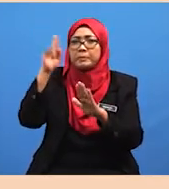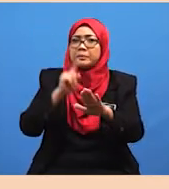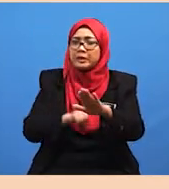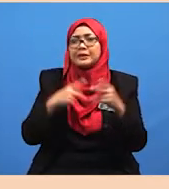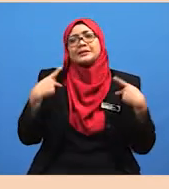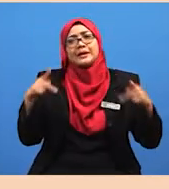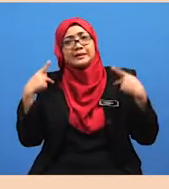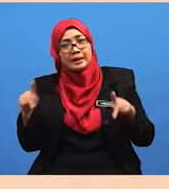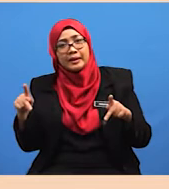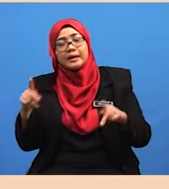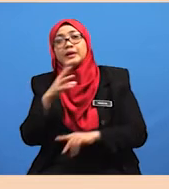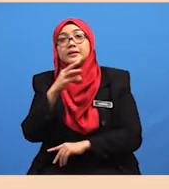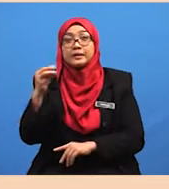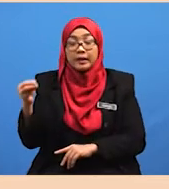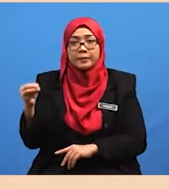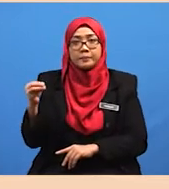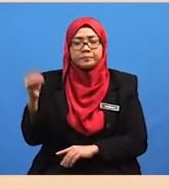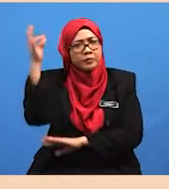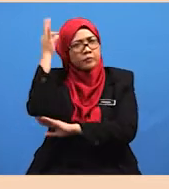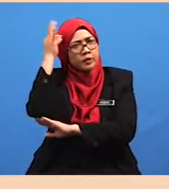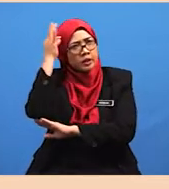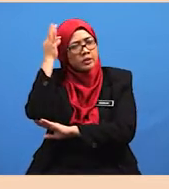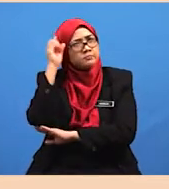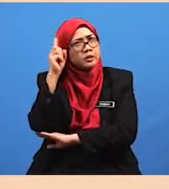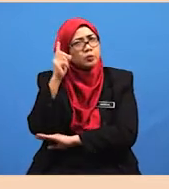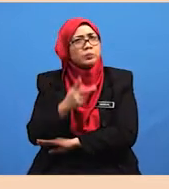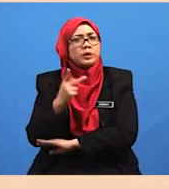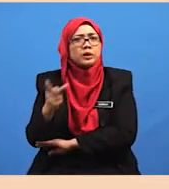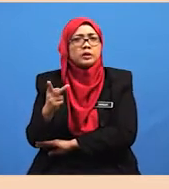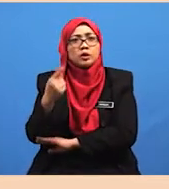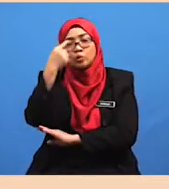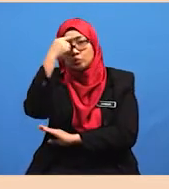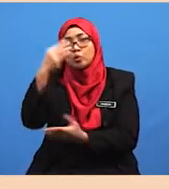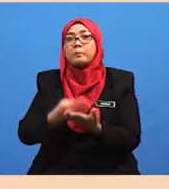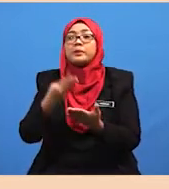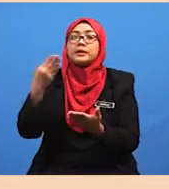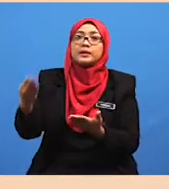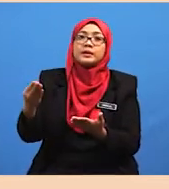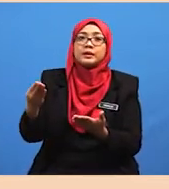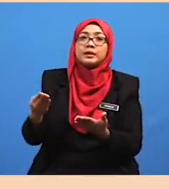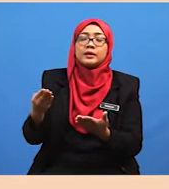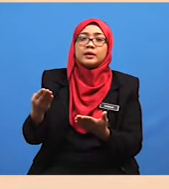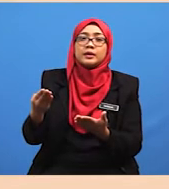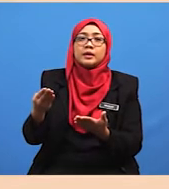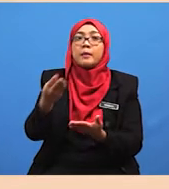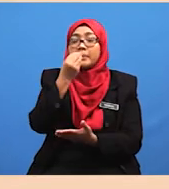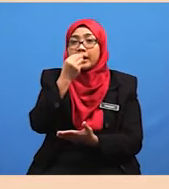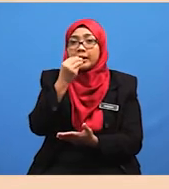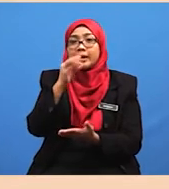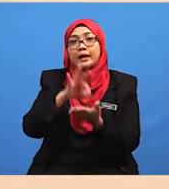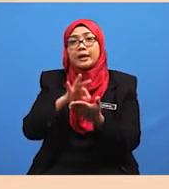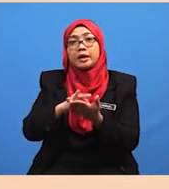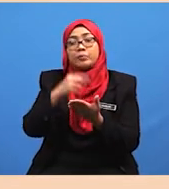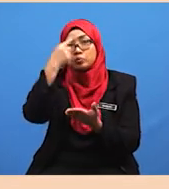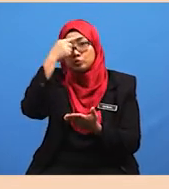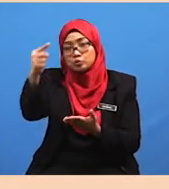Ai udah mengalami Ini setting untuk membeli stok tambahan untuk kegunaan masa